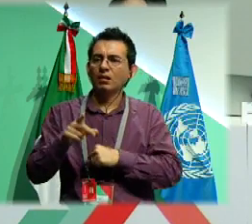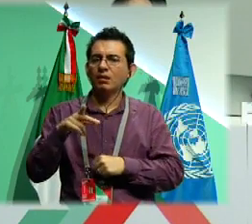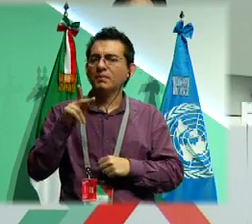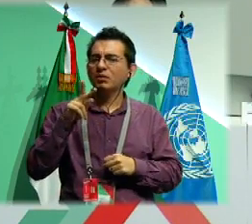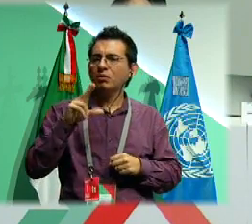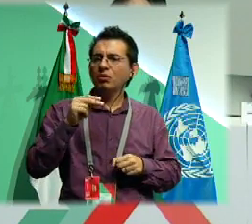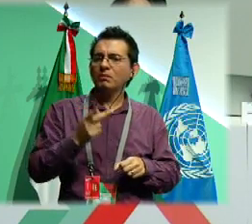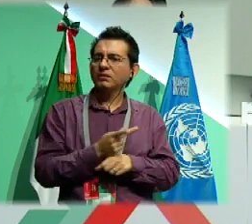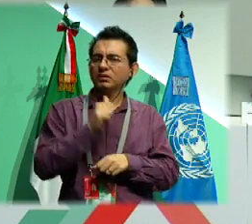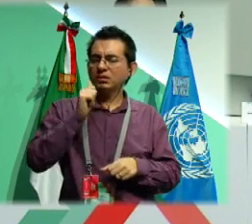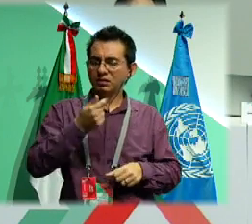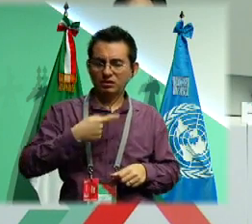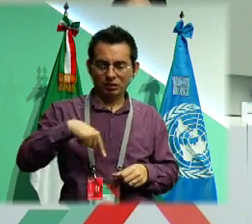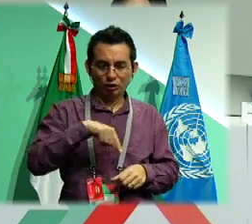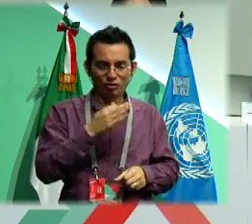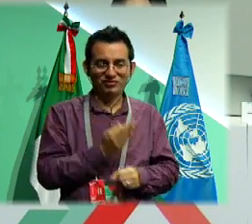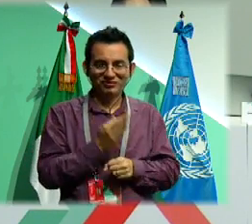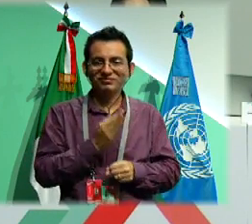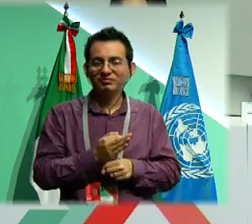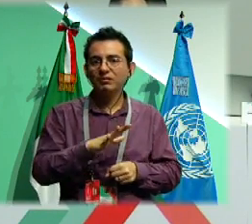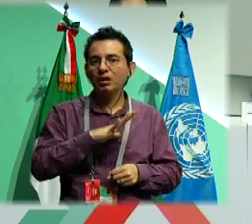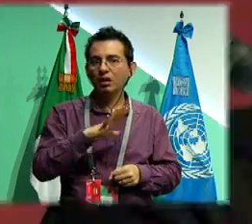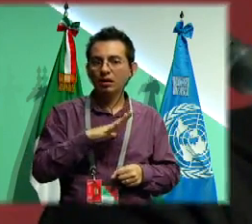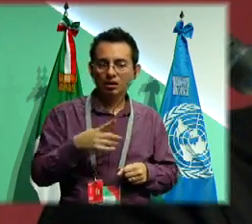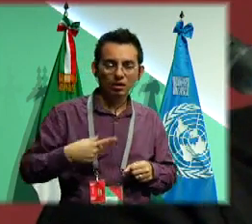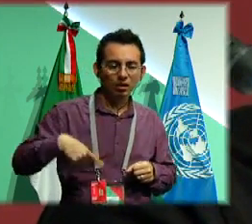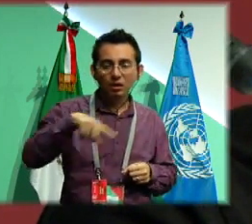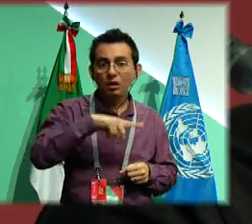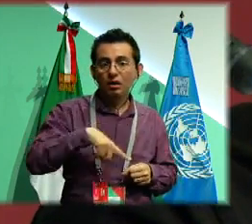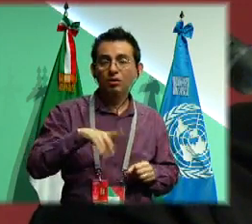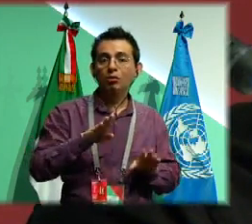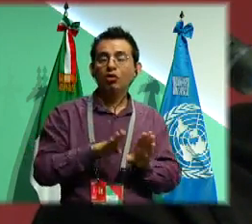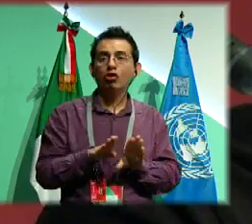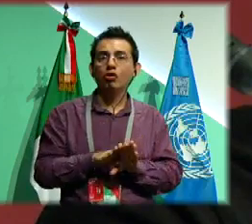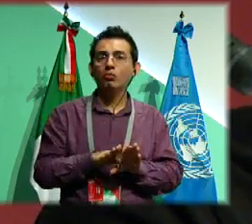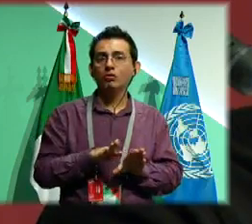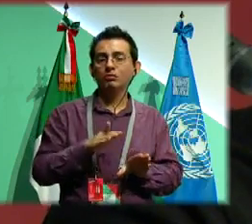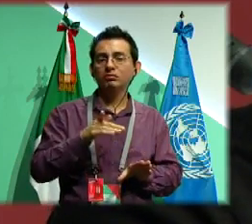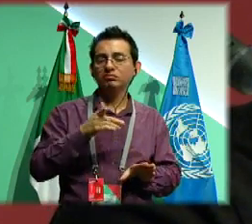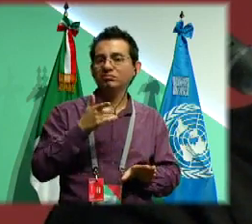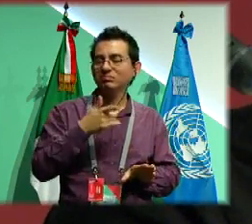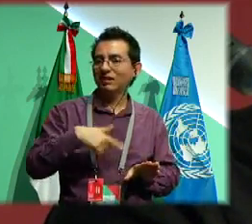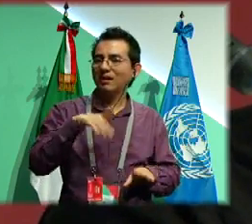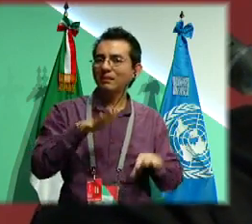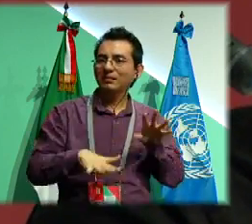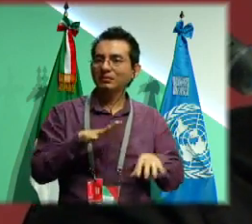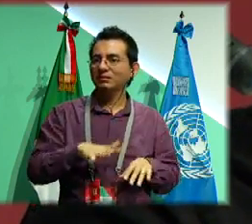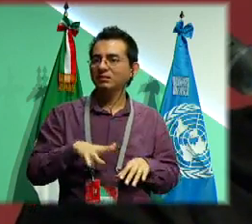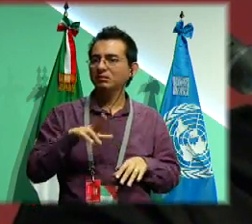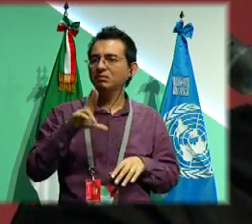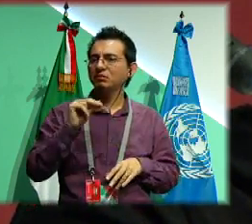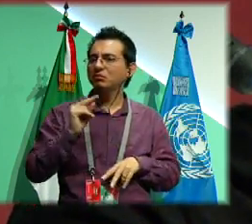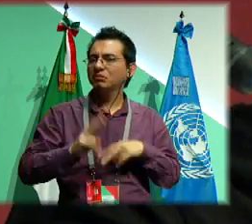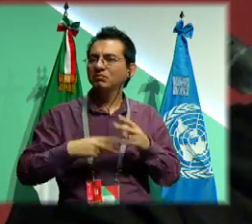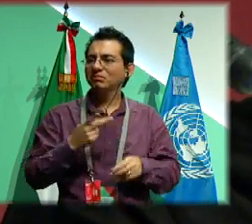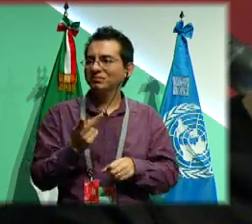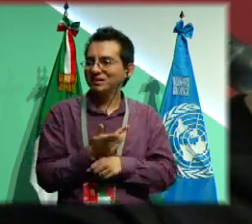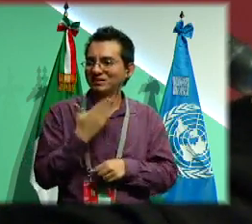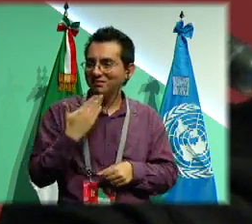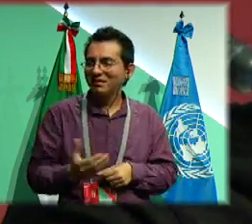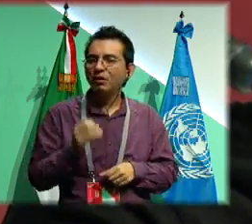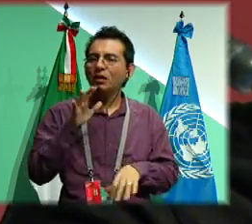Mondeo, on a dit que ce serait impossible d'avoir réalisé une telle réunion et qu'on pourrait